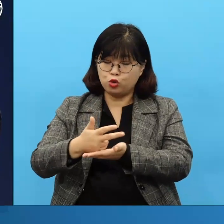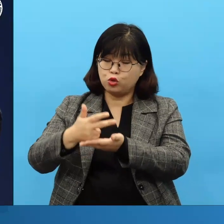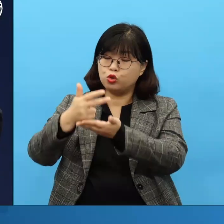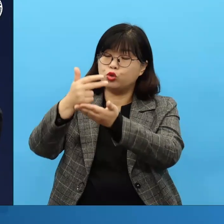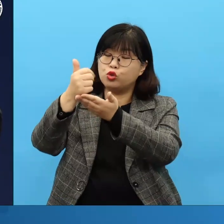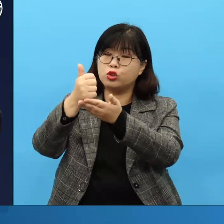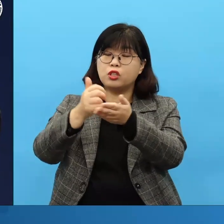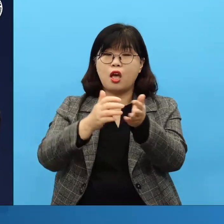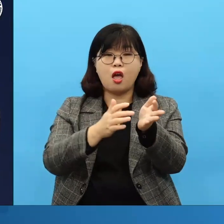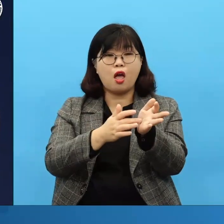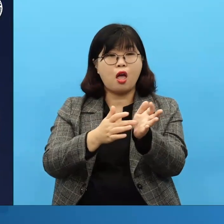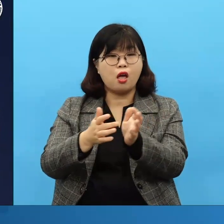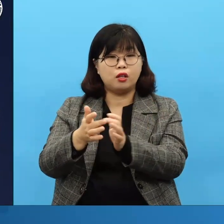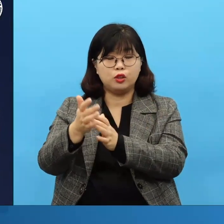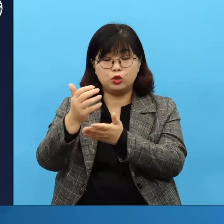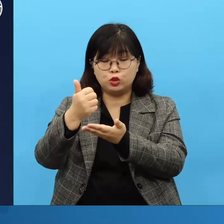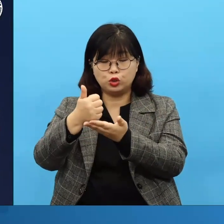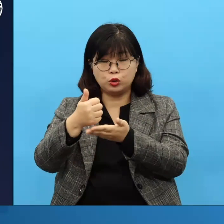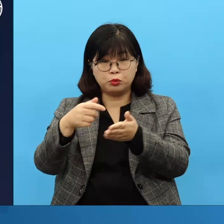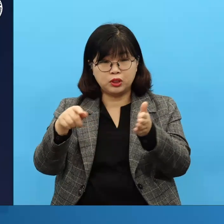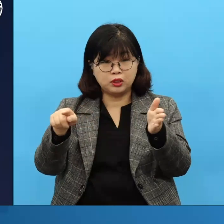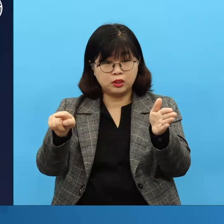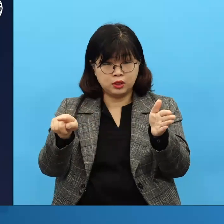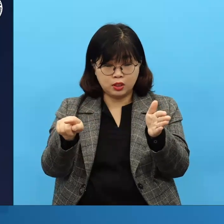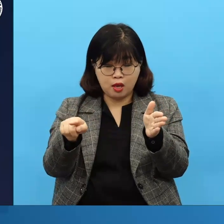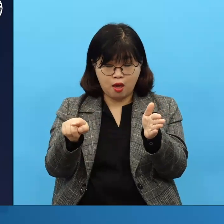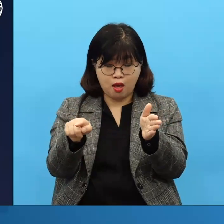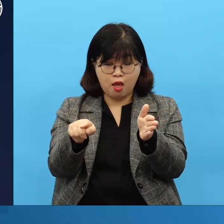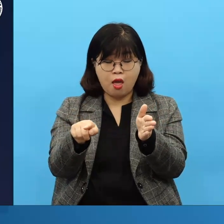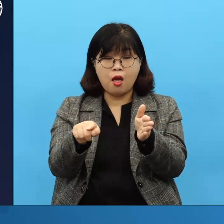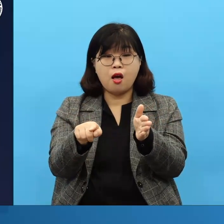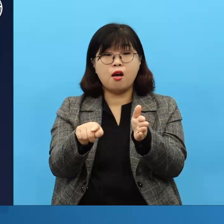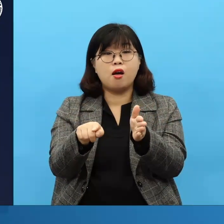주 예수 믿게